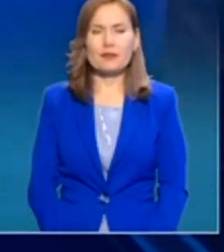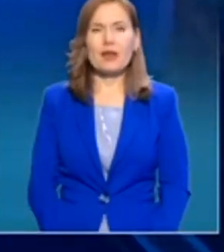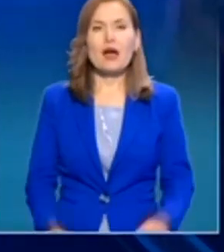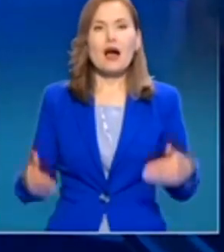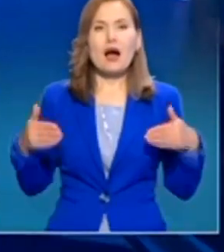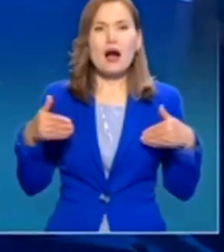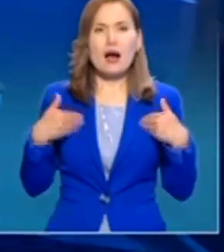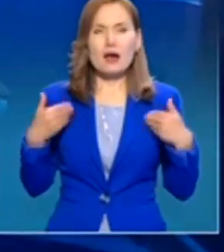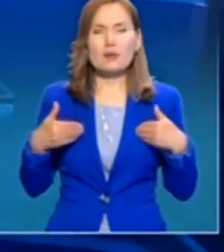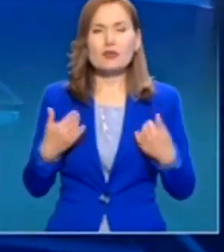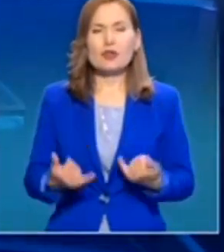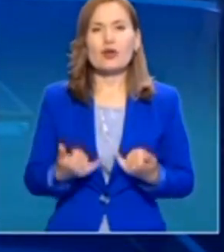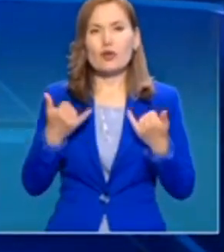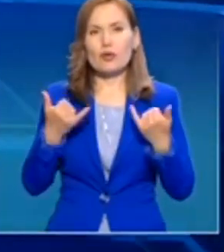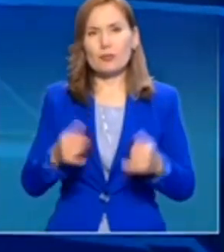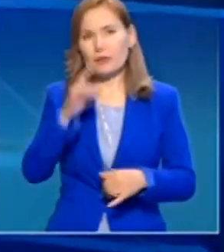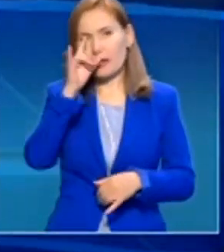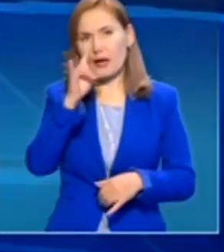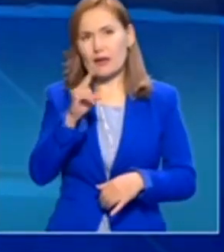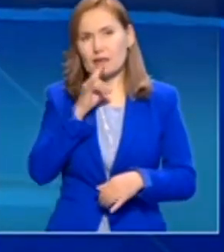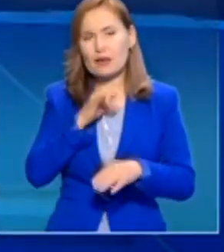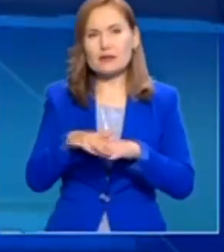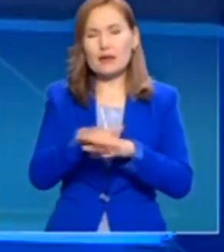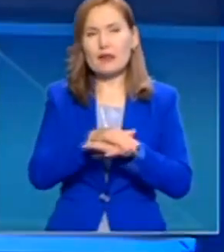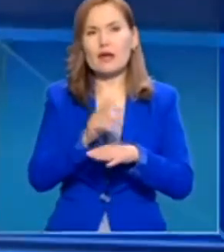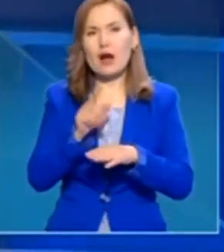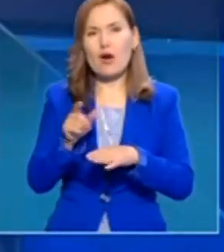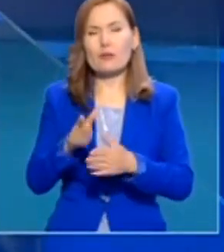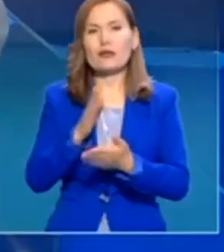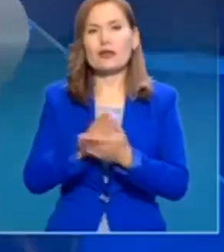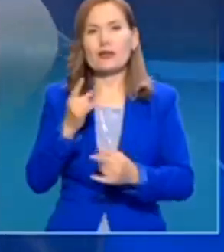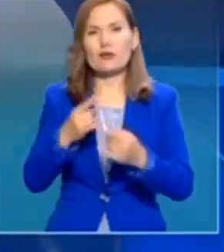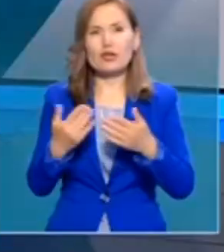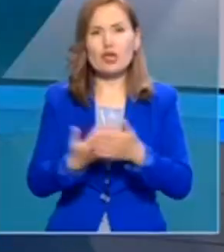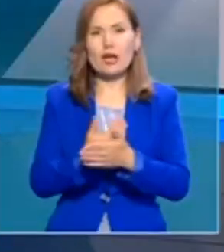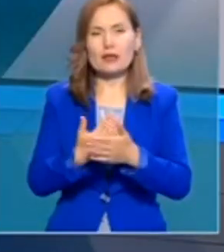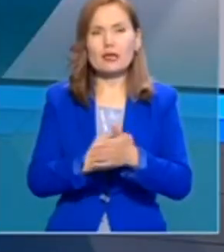Ұлттар арнасының тікелей эфирінде ақпарат студияда Саламат Омаш, сурдо аудармада Самал Нұрым.